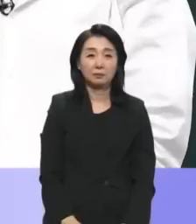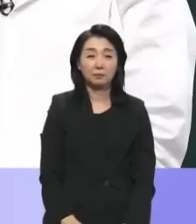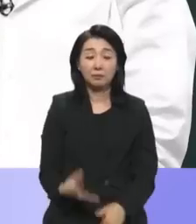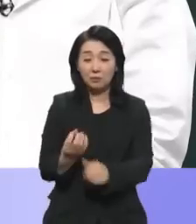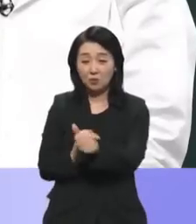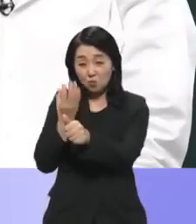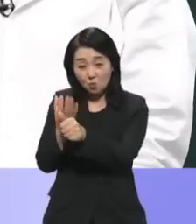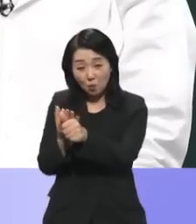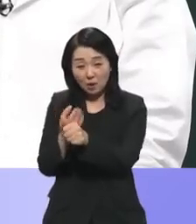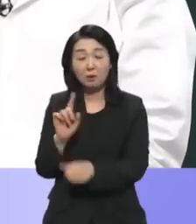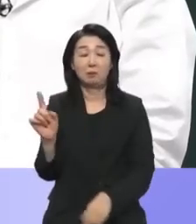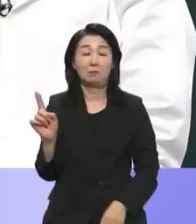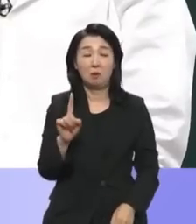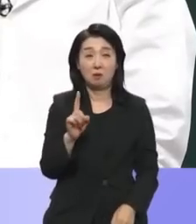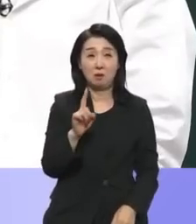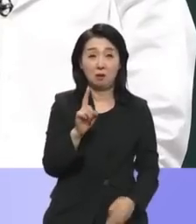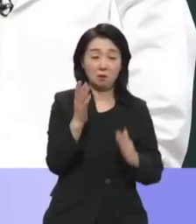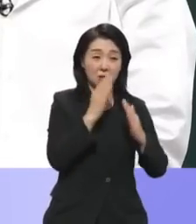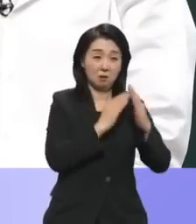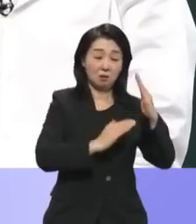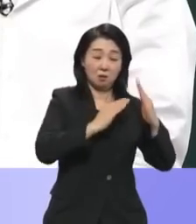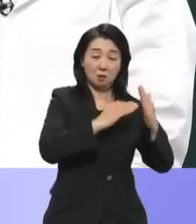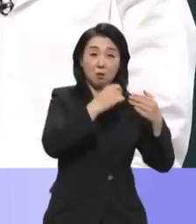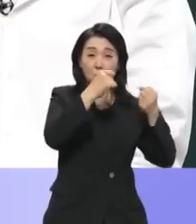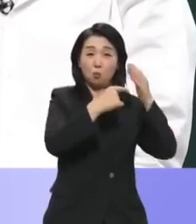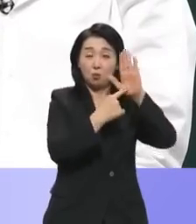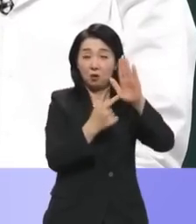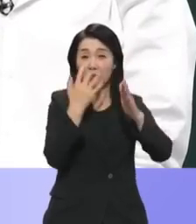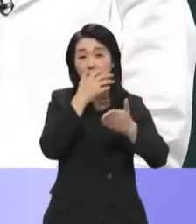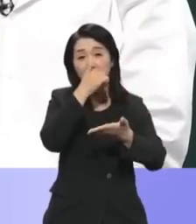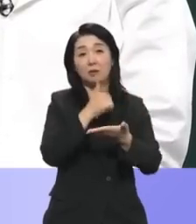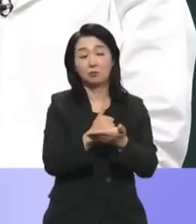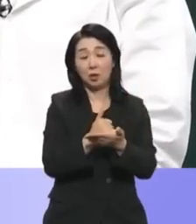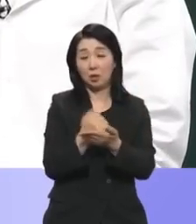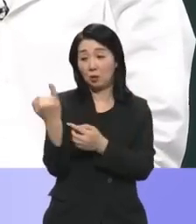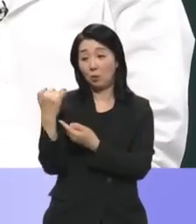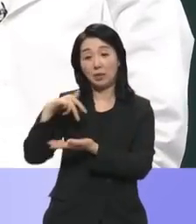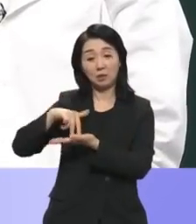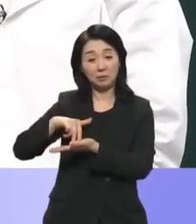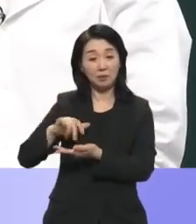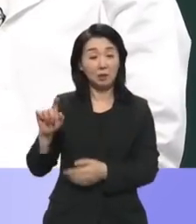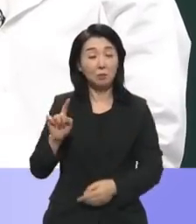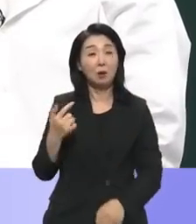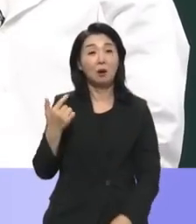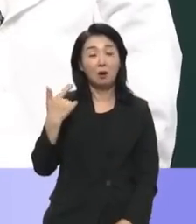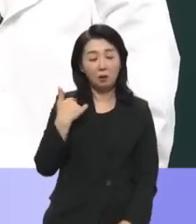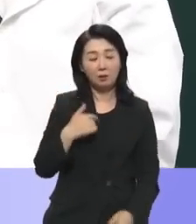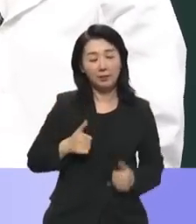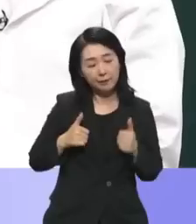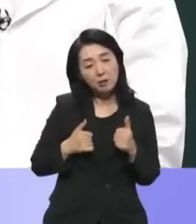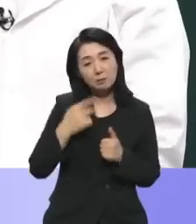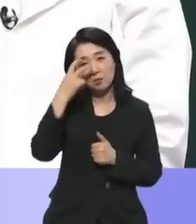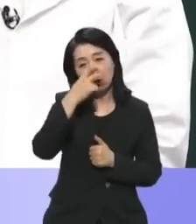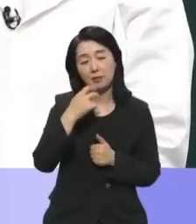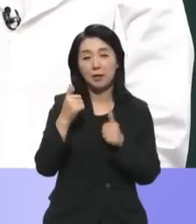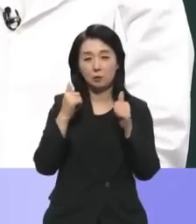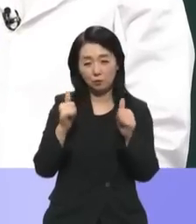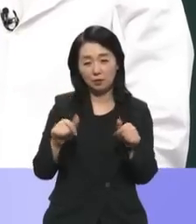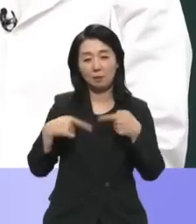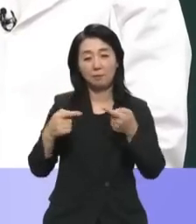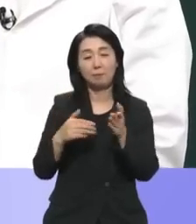내용이 공연 음란 죄인데 화사의 입장은 나왔어요 어제 이제 성실이 경찰조사 받았다 하면서 이제 간단한